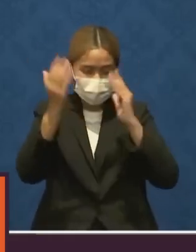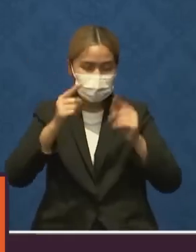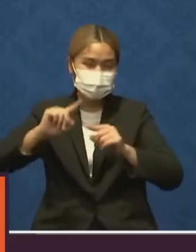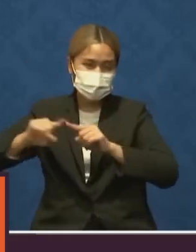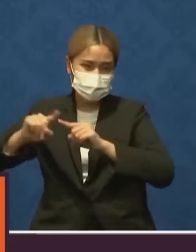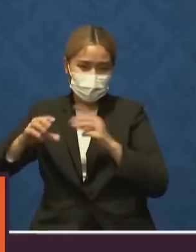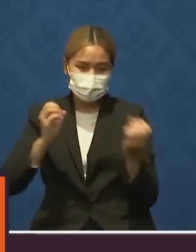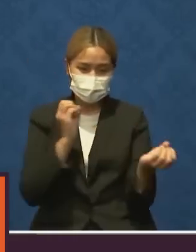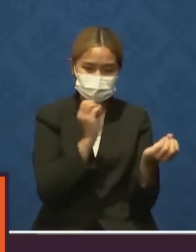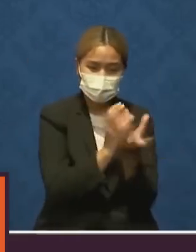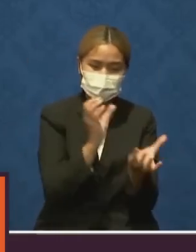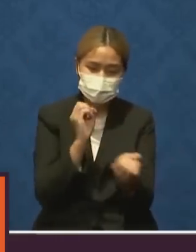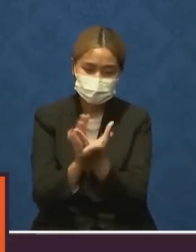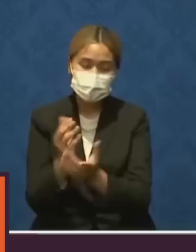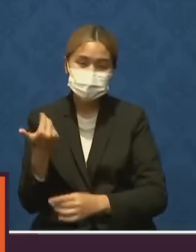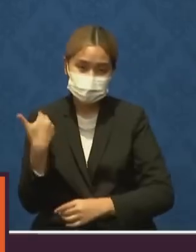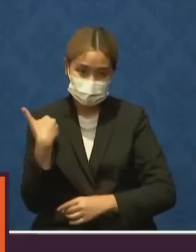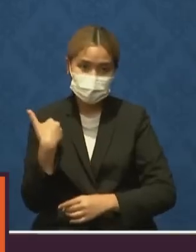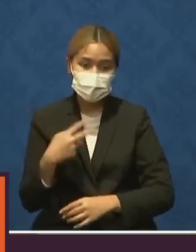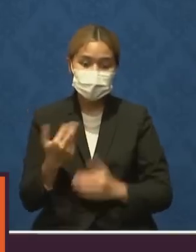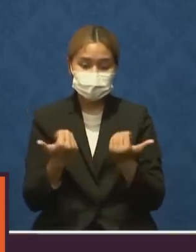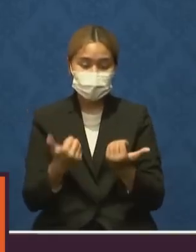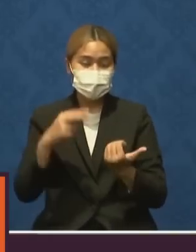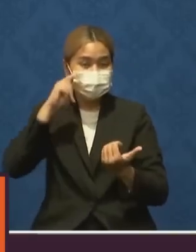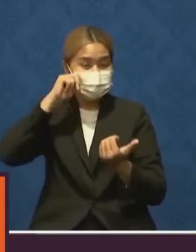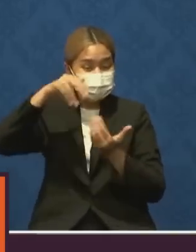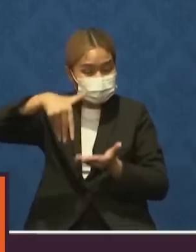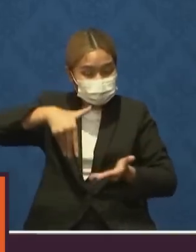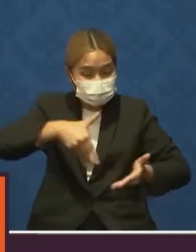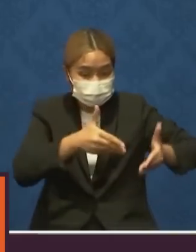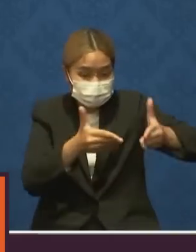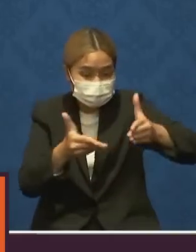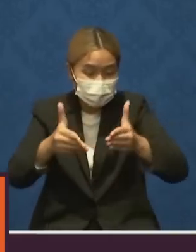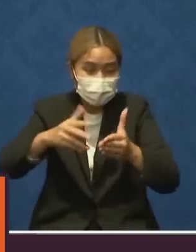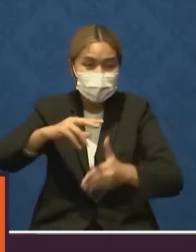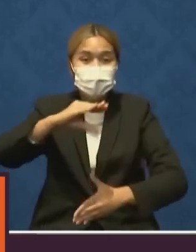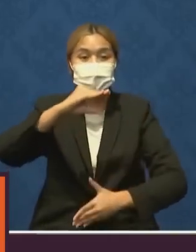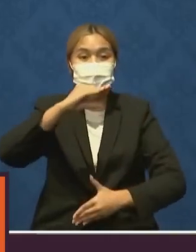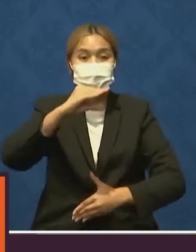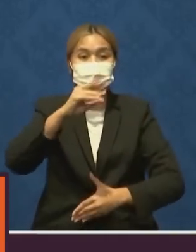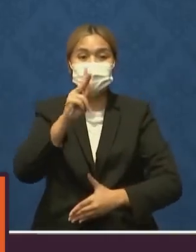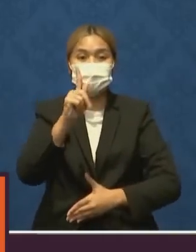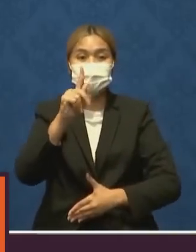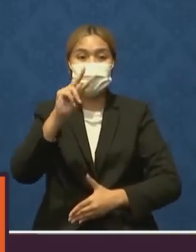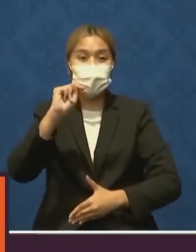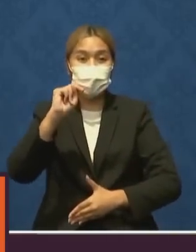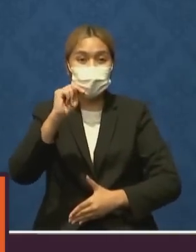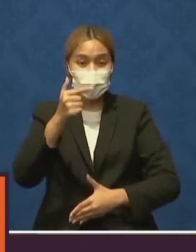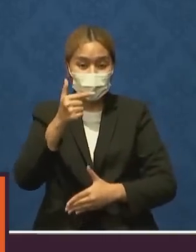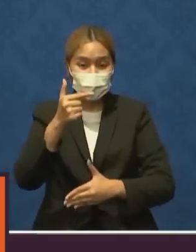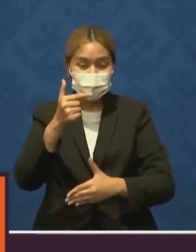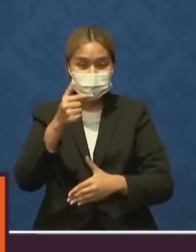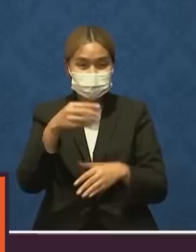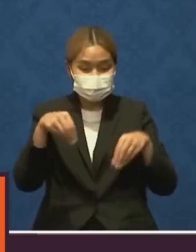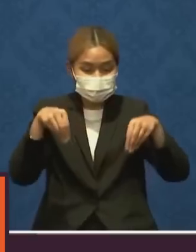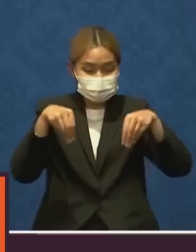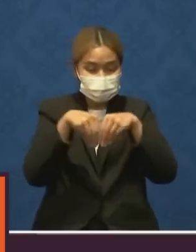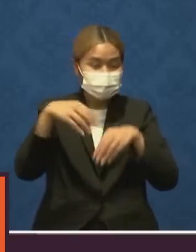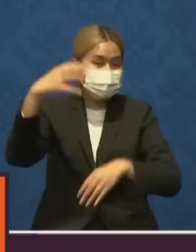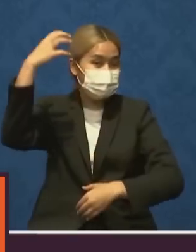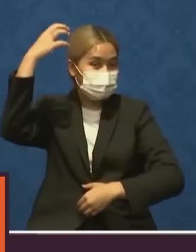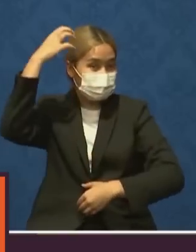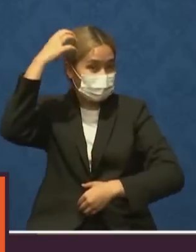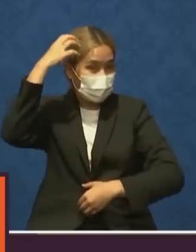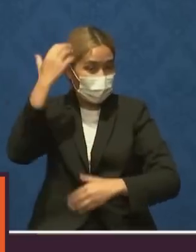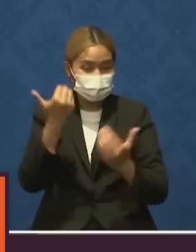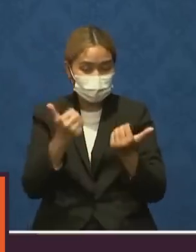ประชาชนลฝงไเจ europเ perdu palmากเร่เหผกะทบจากเกือนทเกิข้มากหมายจากไเจ theสภาแป